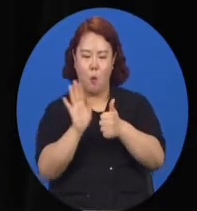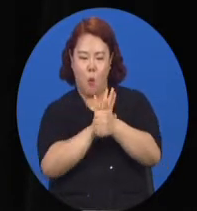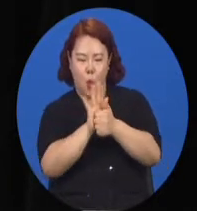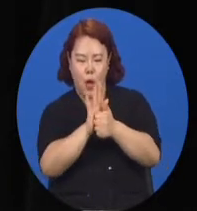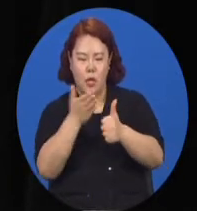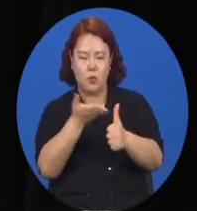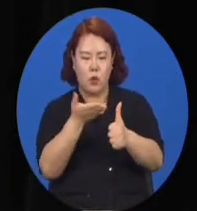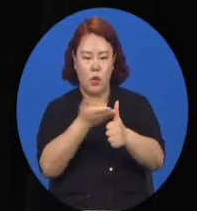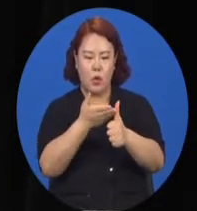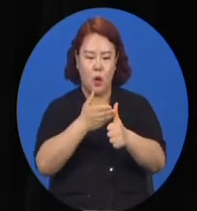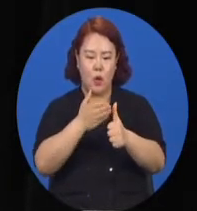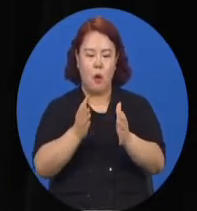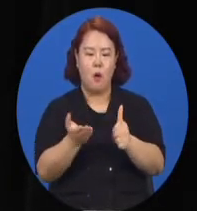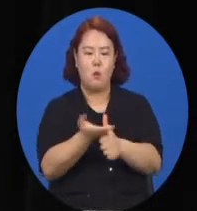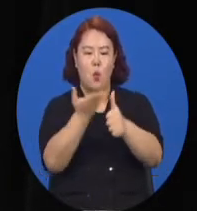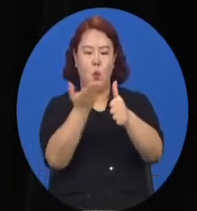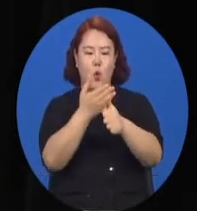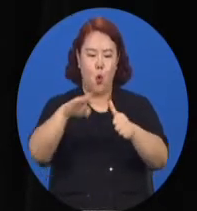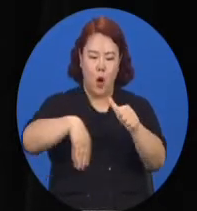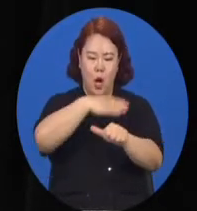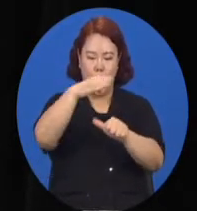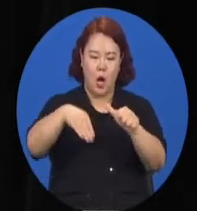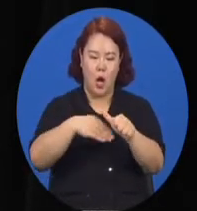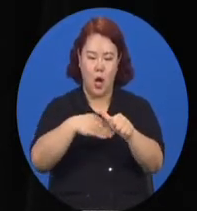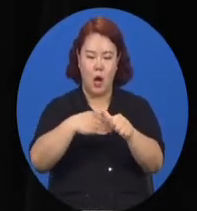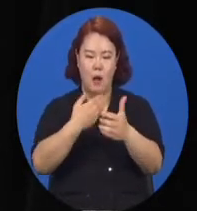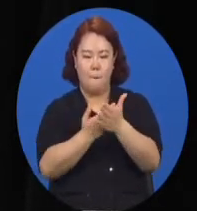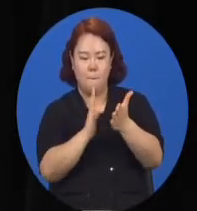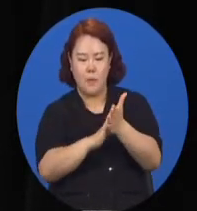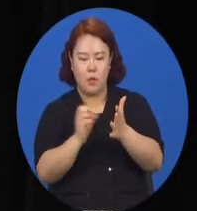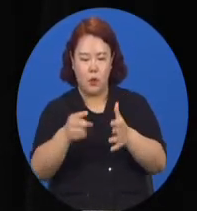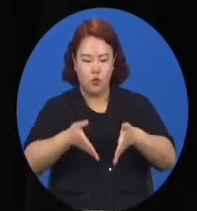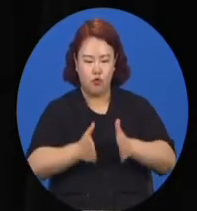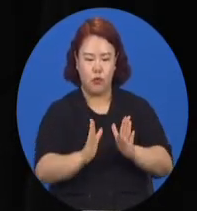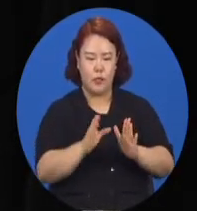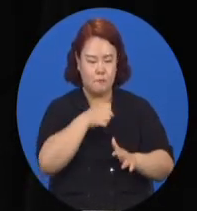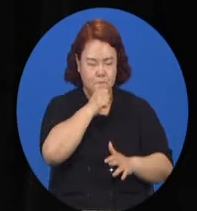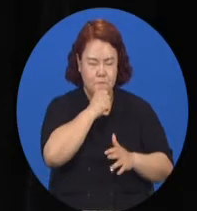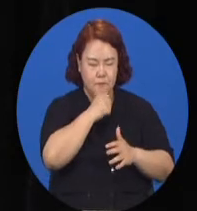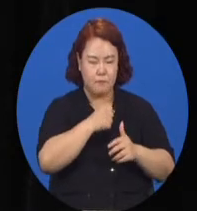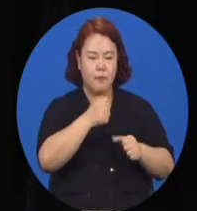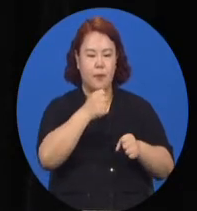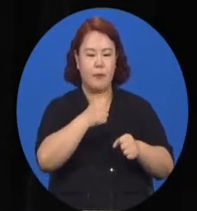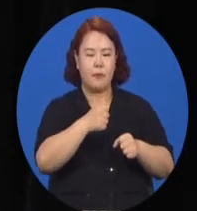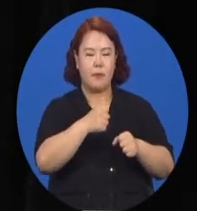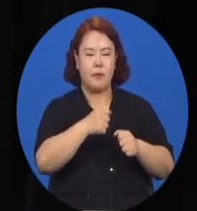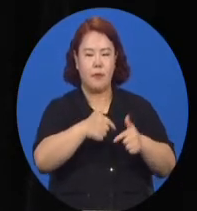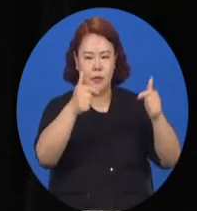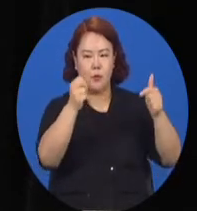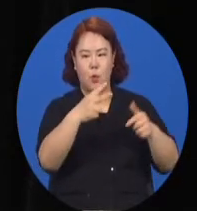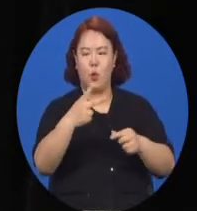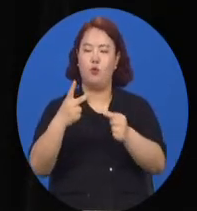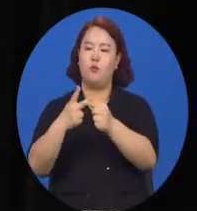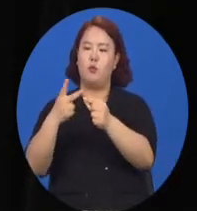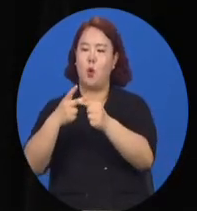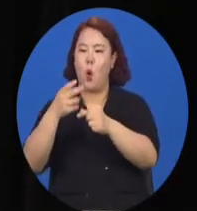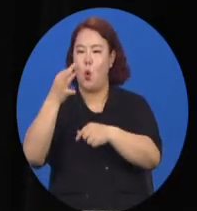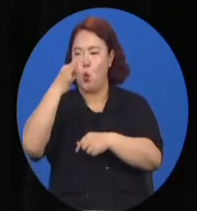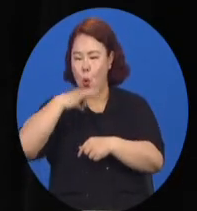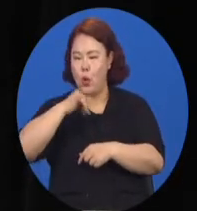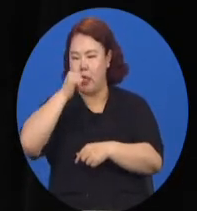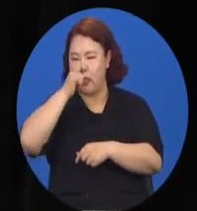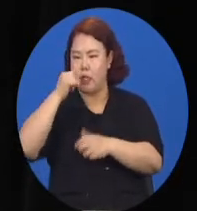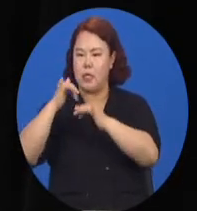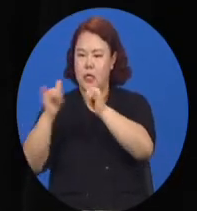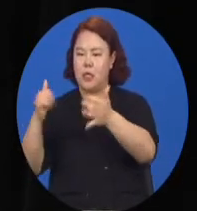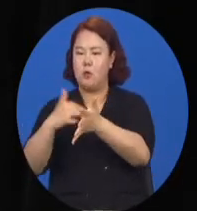환경을 개선함으로 해서 출산율을 제고시키는 방안과 두 번째로는 효율적인 인구 유입 정책을 추진해서